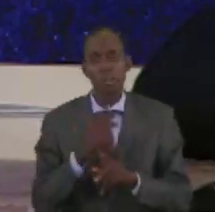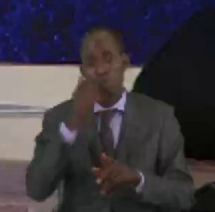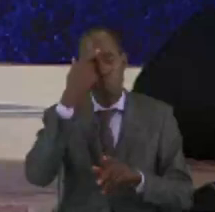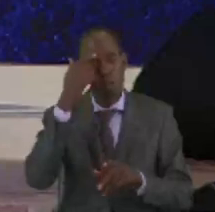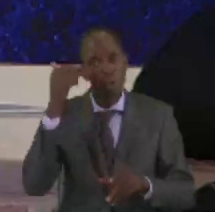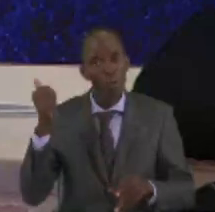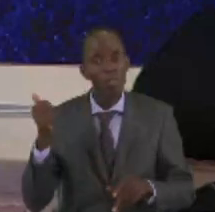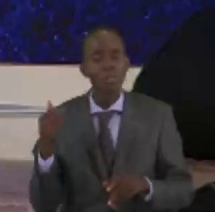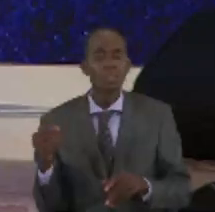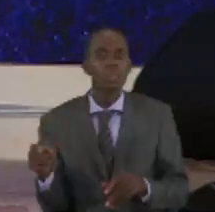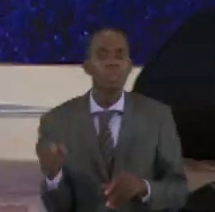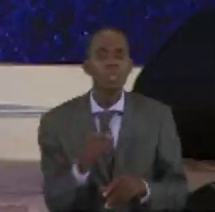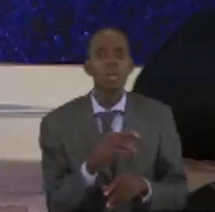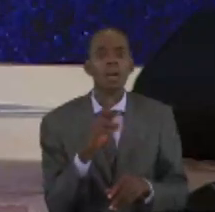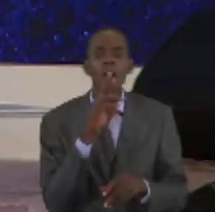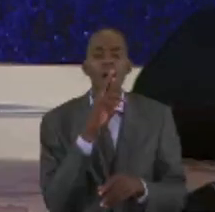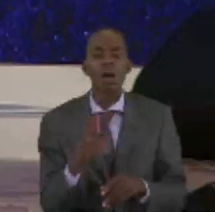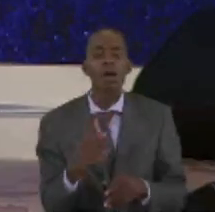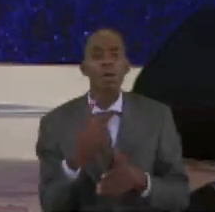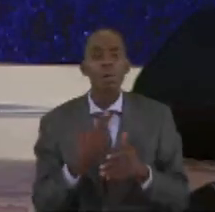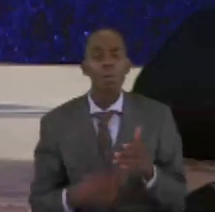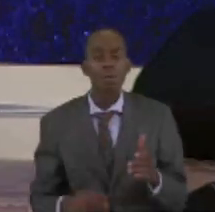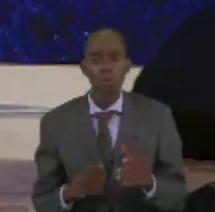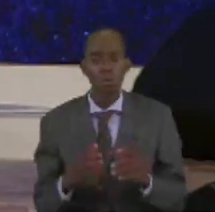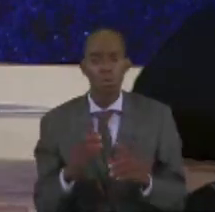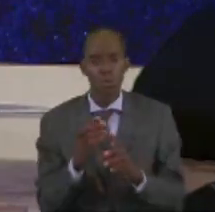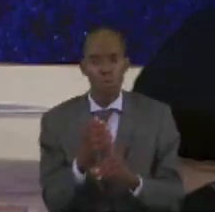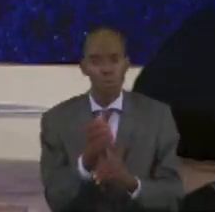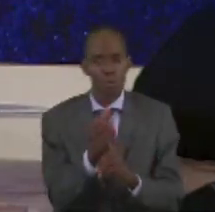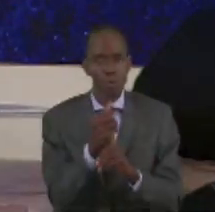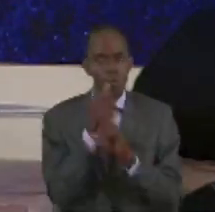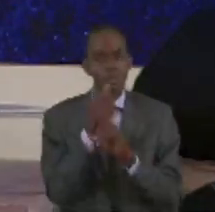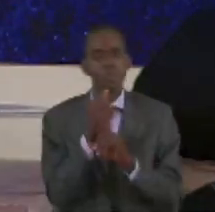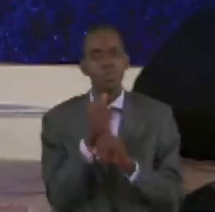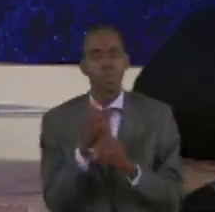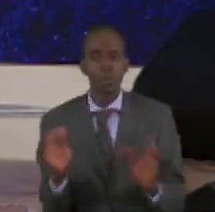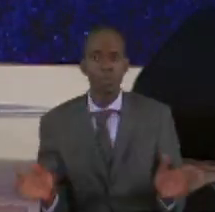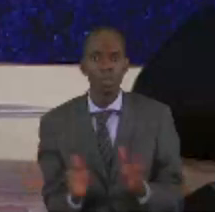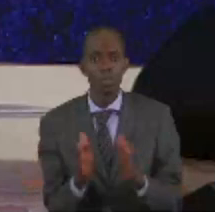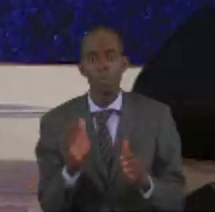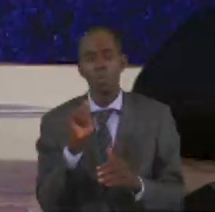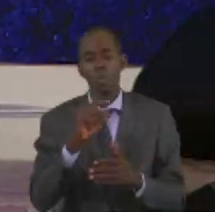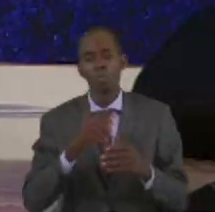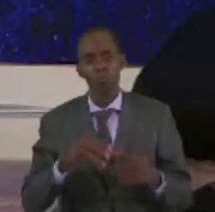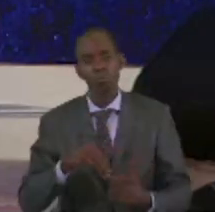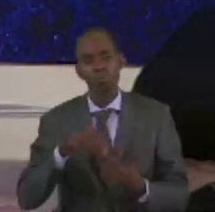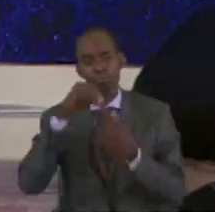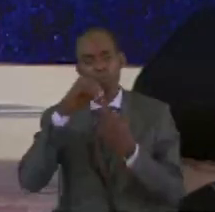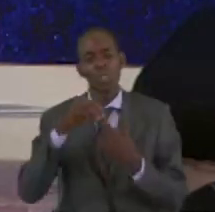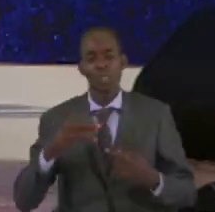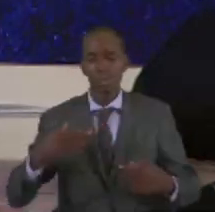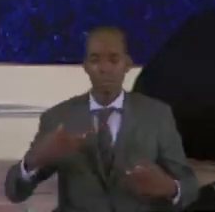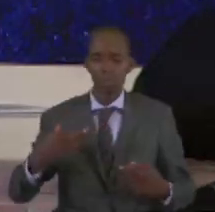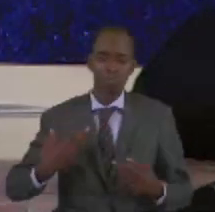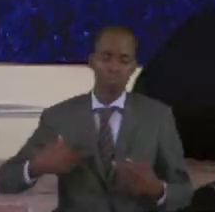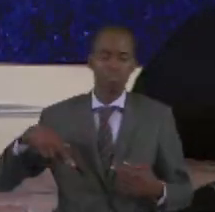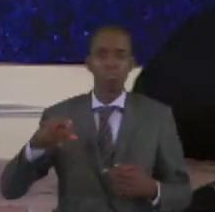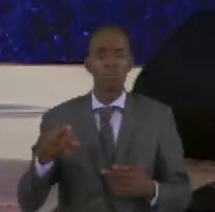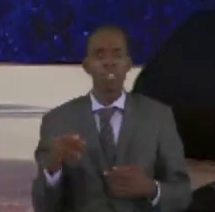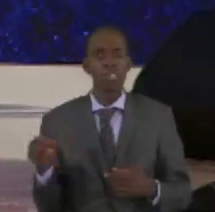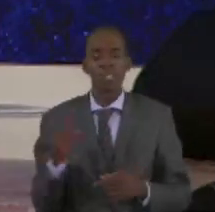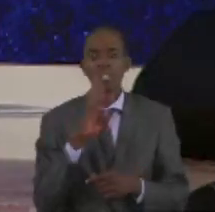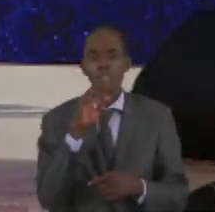vie, de désirer la mort au lieu de la vie, parce qu'il embrasse une tradition donnée. Ces gens ne sont